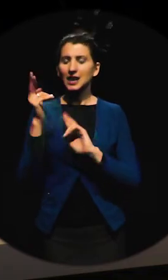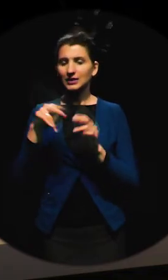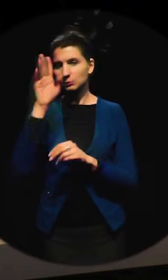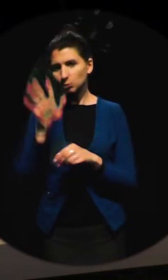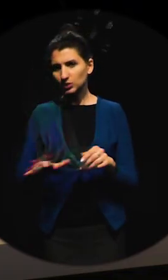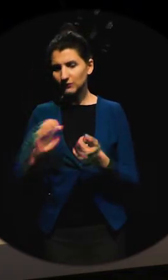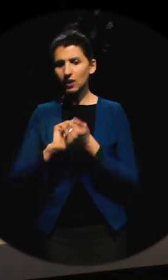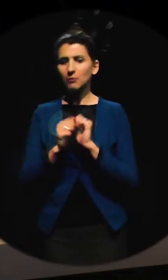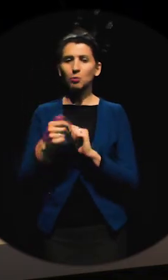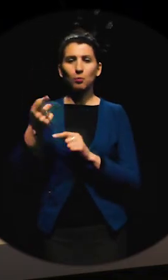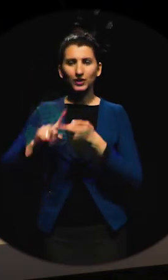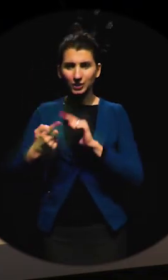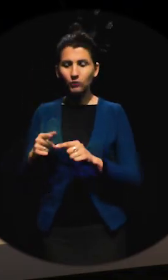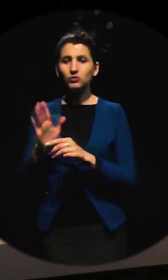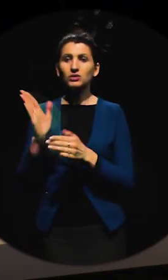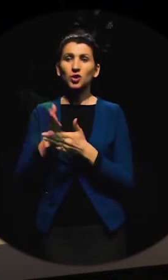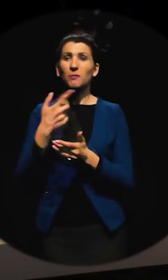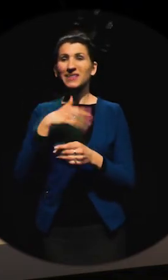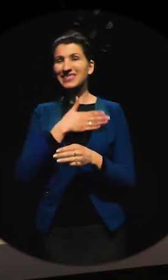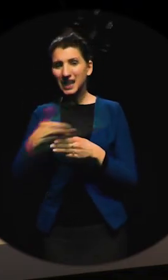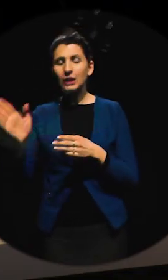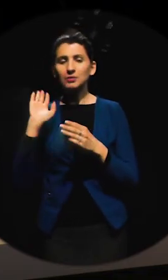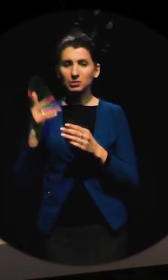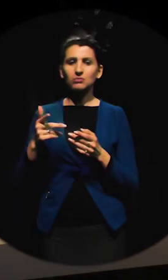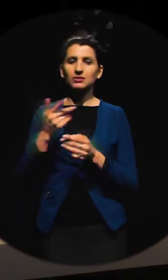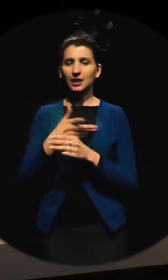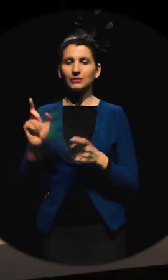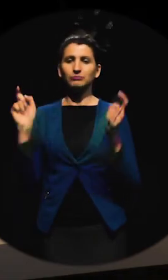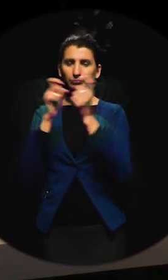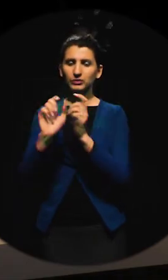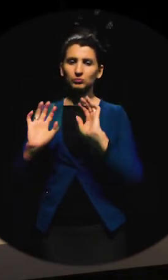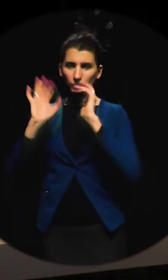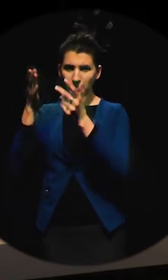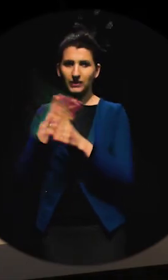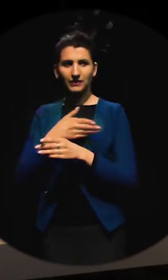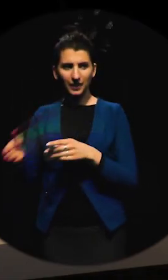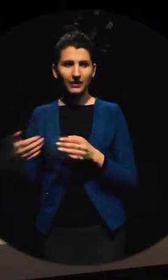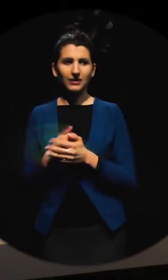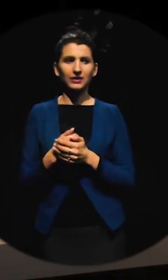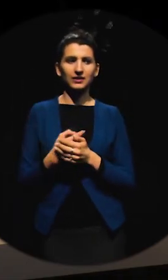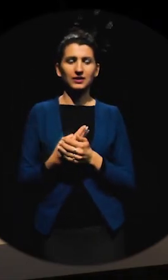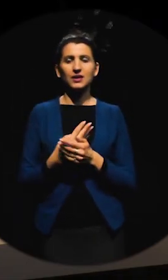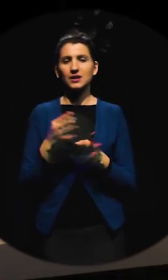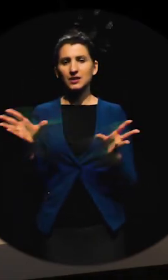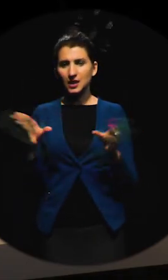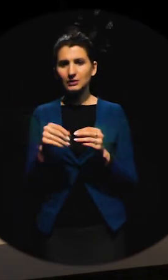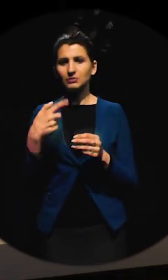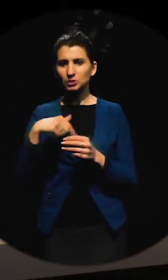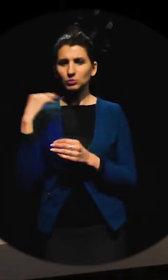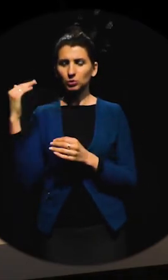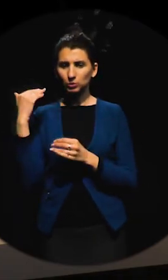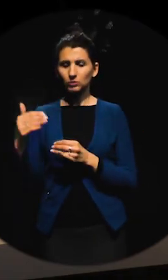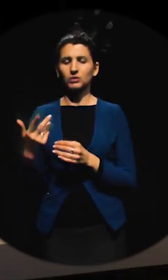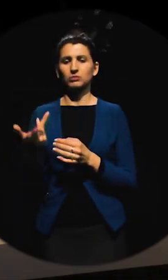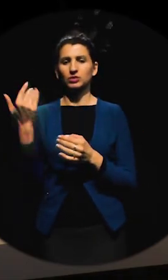społeczeństwa, że będziemy jakby dalej protestować razem, jako ci opiekunowie, razem z naszymi